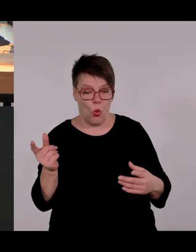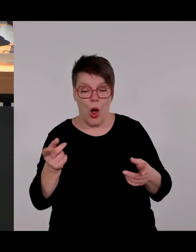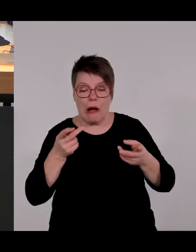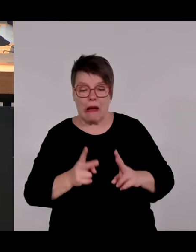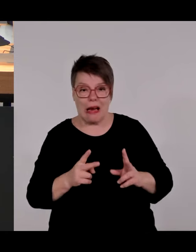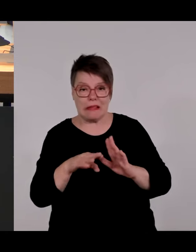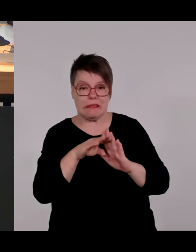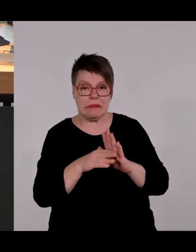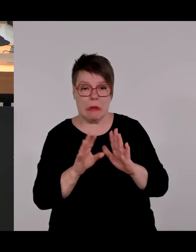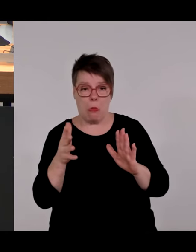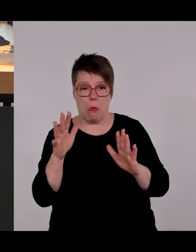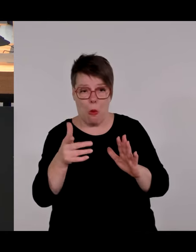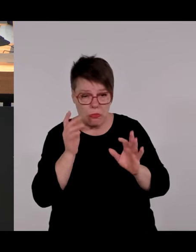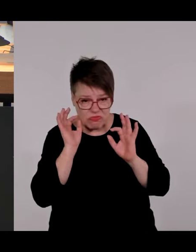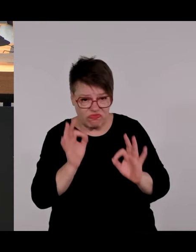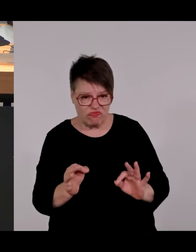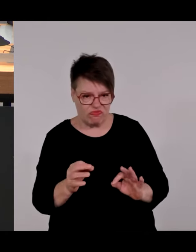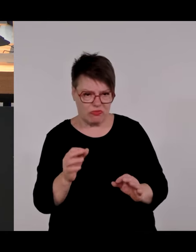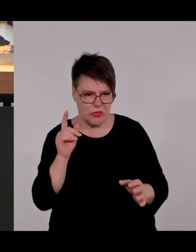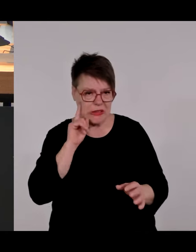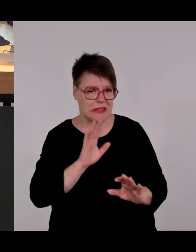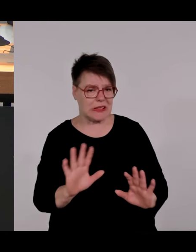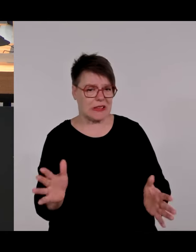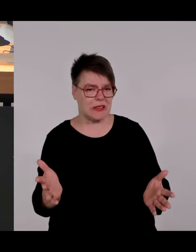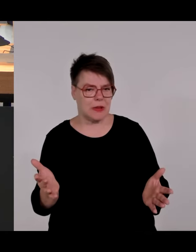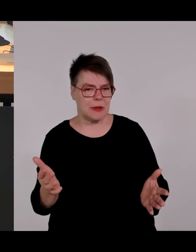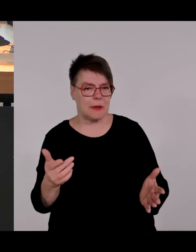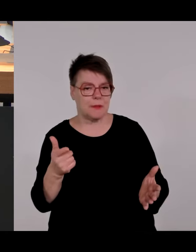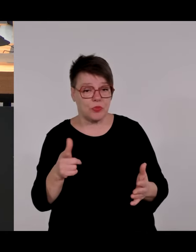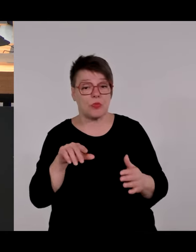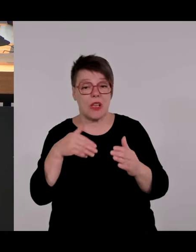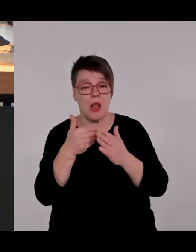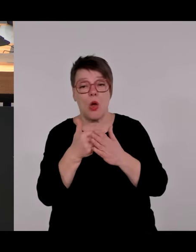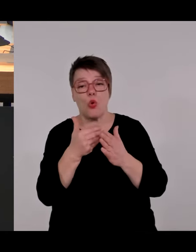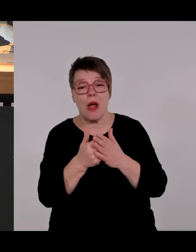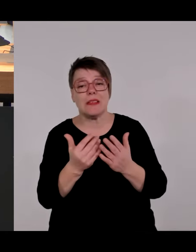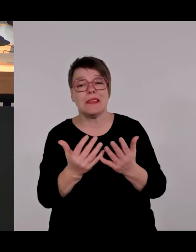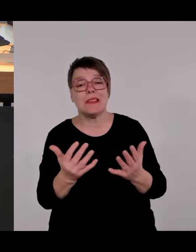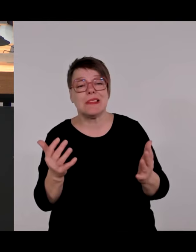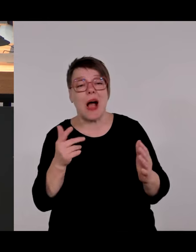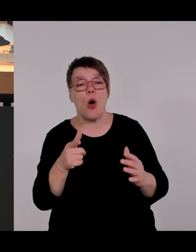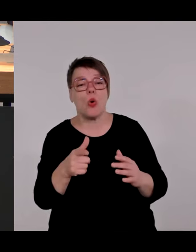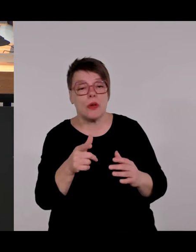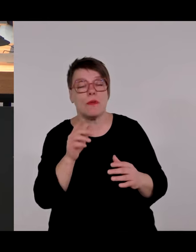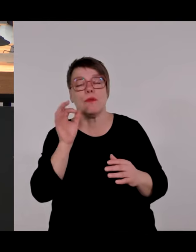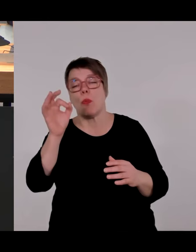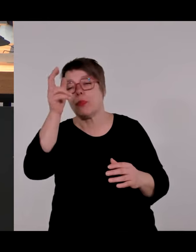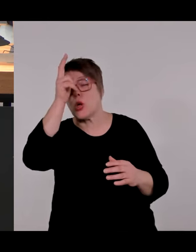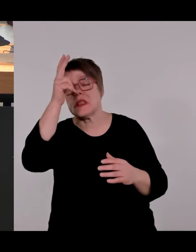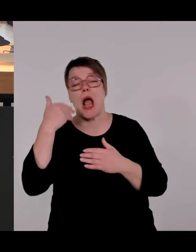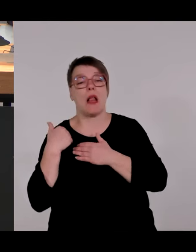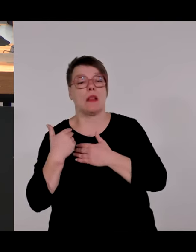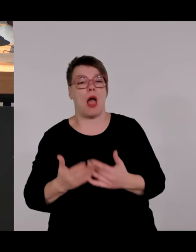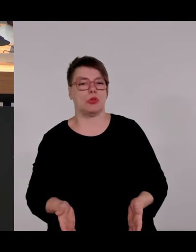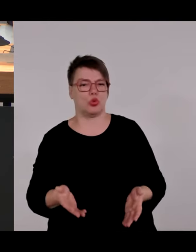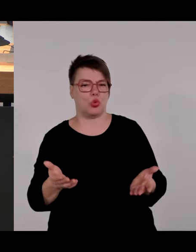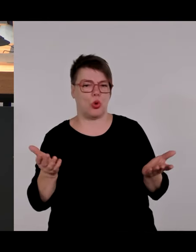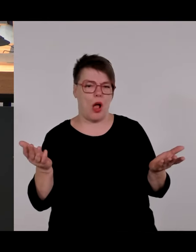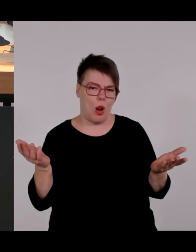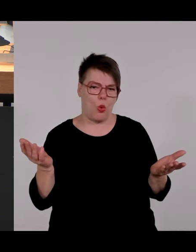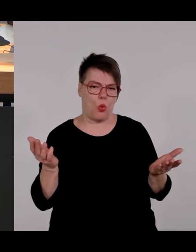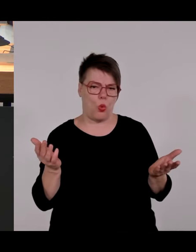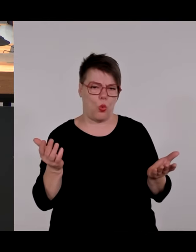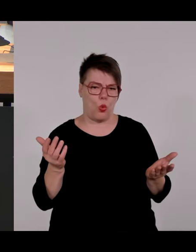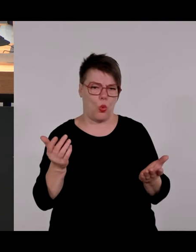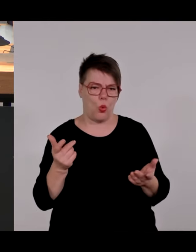sehen. Und natürlich muss auch die Polizei, will ich ja auch sagen, eine Rolle bei der Lösung der Probleme spielen. Ja, weil, Herr Matz, Sie haben uns das